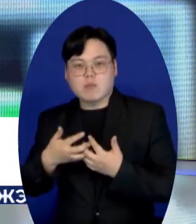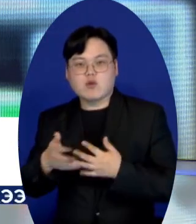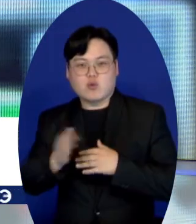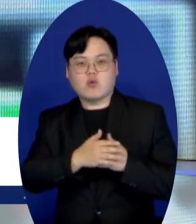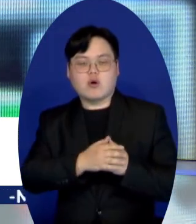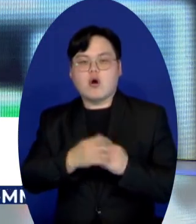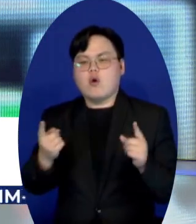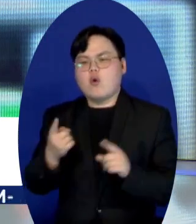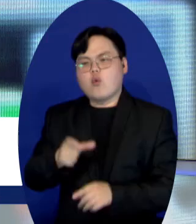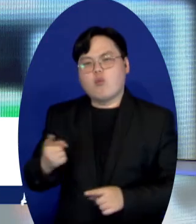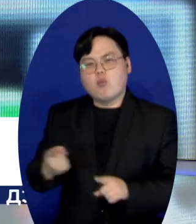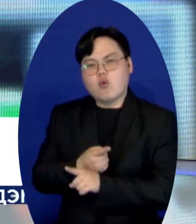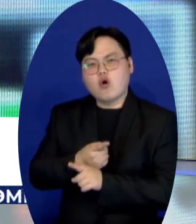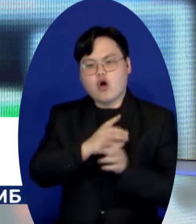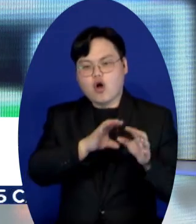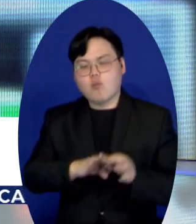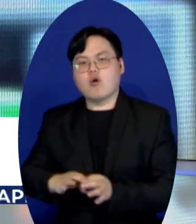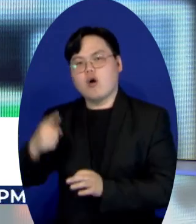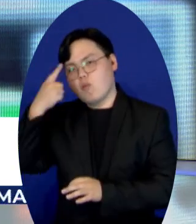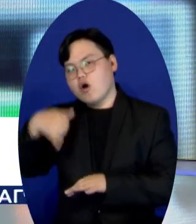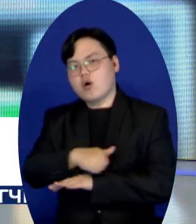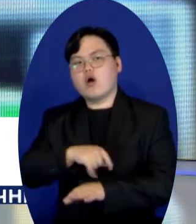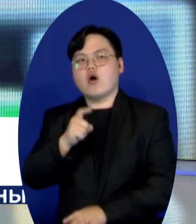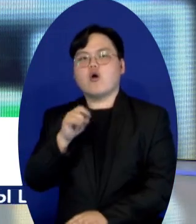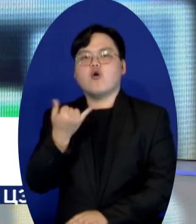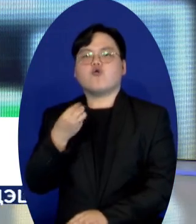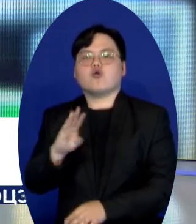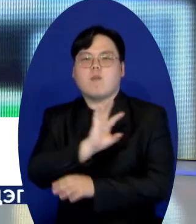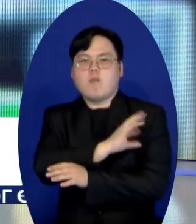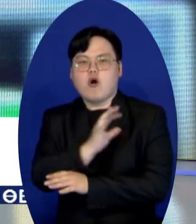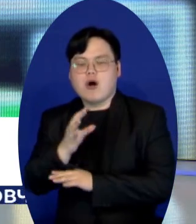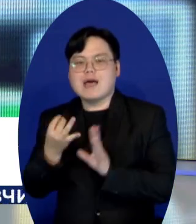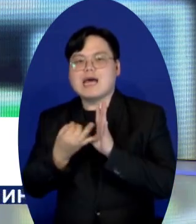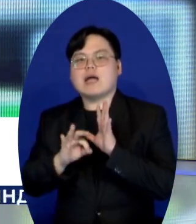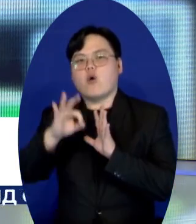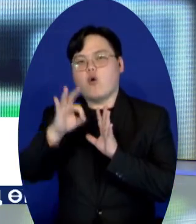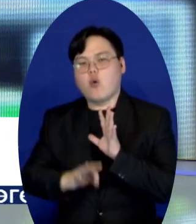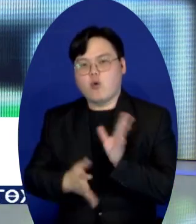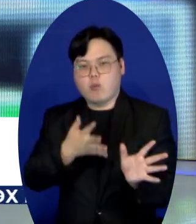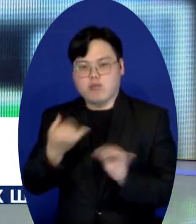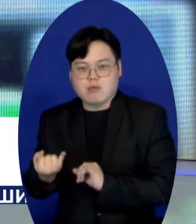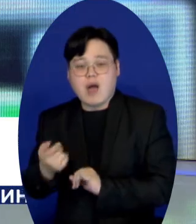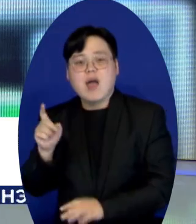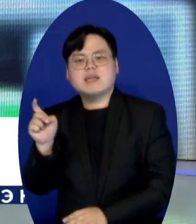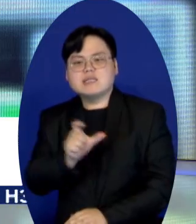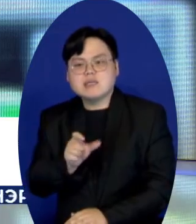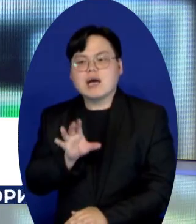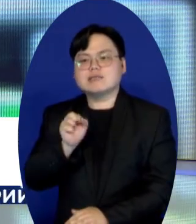Хүний буруутай үйл ажиллагаанаас үүдэлтэйгээр манай улсын хошин ойн 70% нь дороотлолт оржээ. Хизээ ямар аргаар самар төвх нь байгалийн